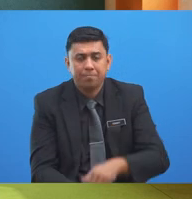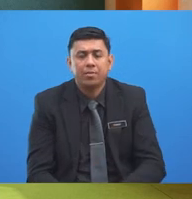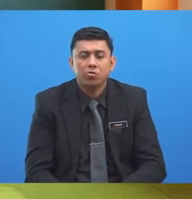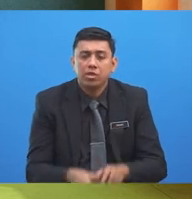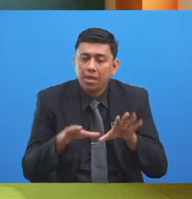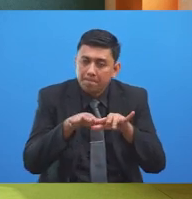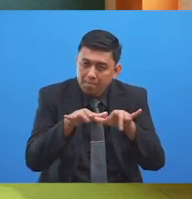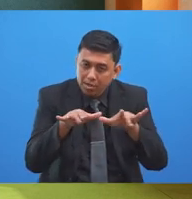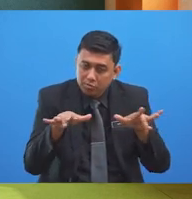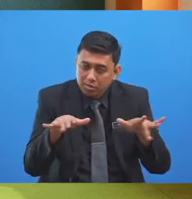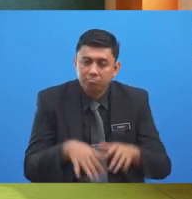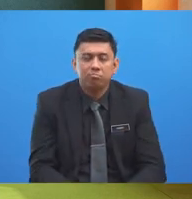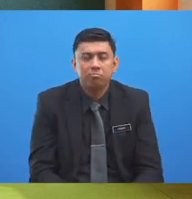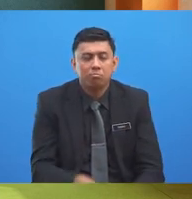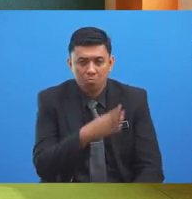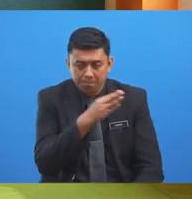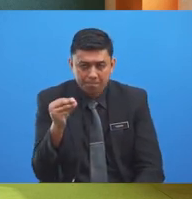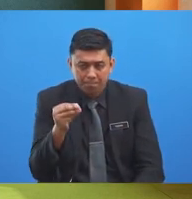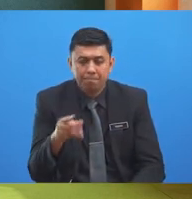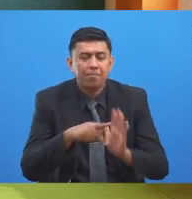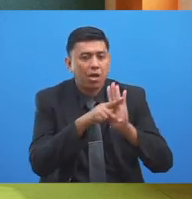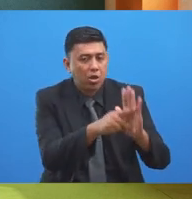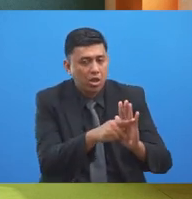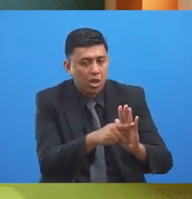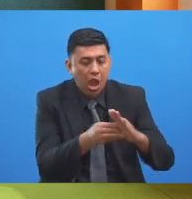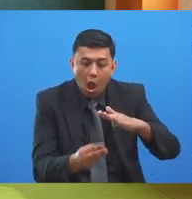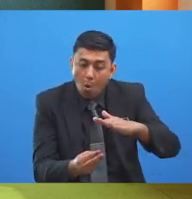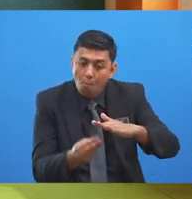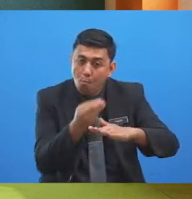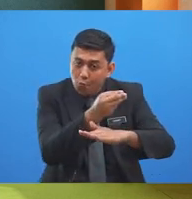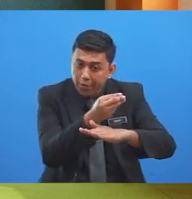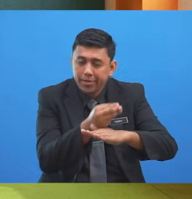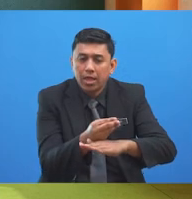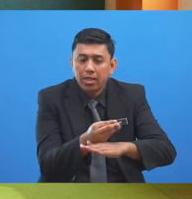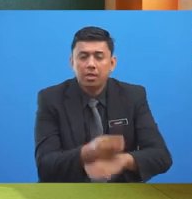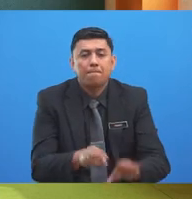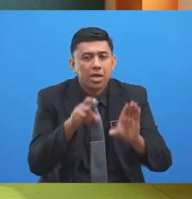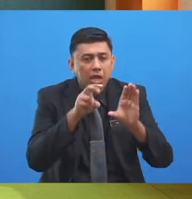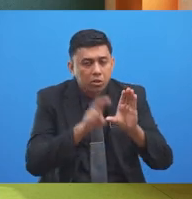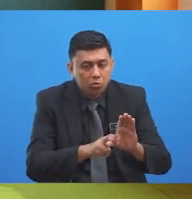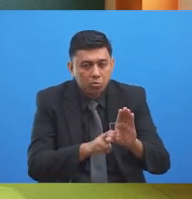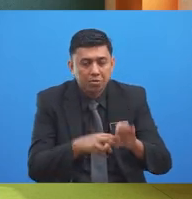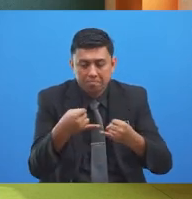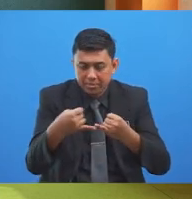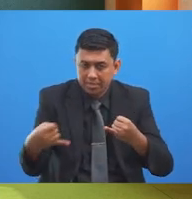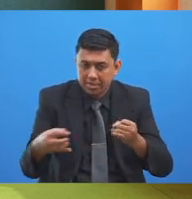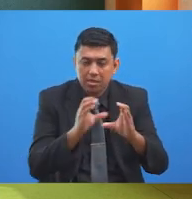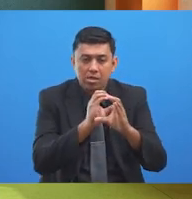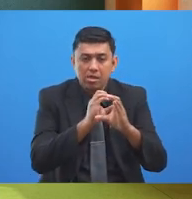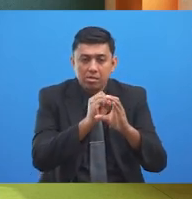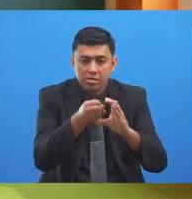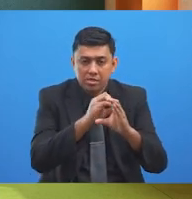papan kekunci dan memaparkan output bergantung pada jenis data